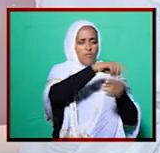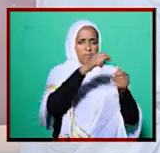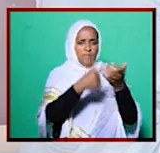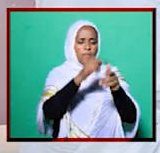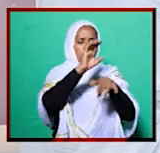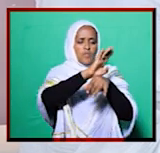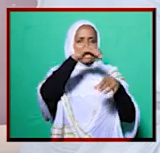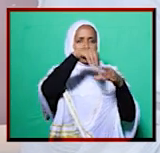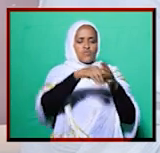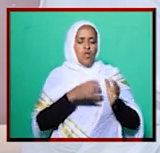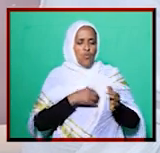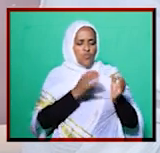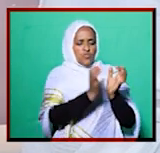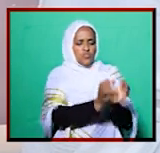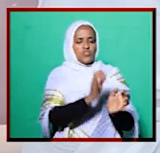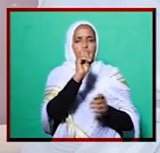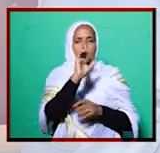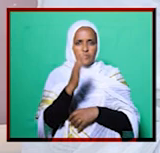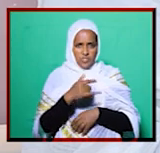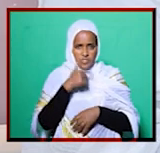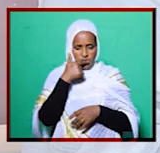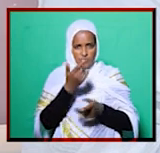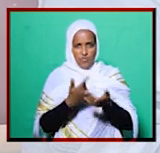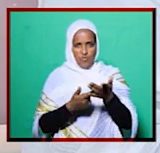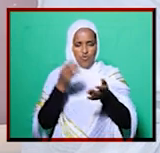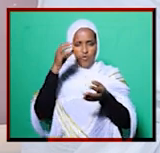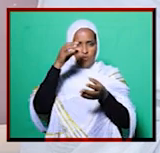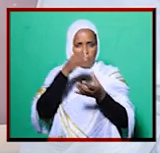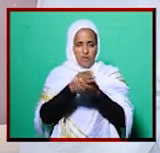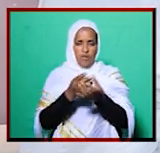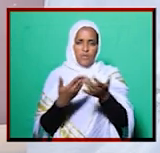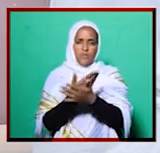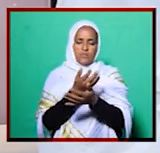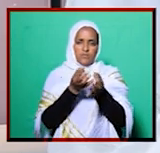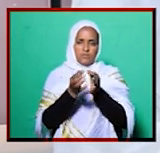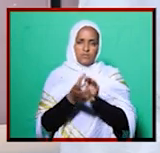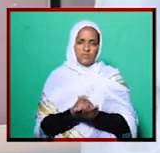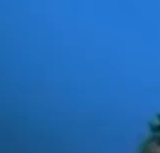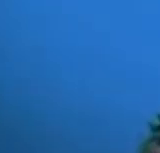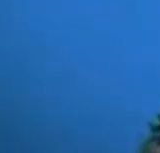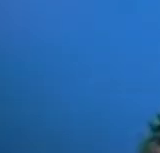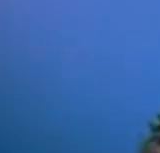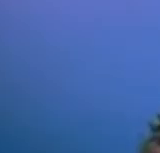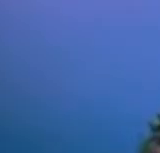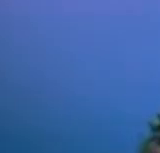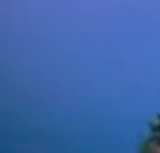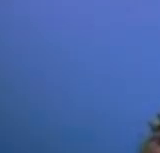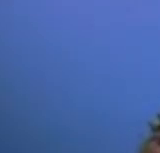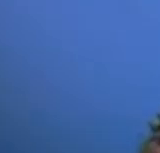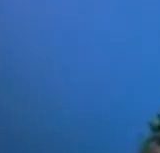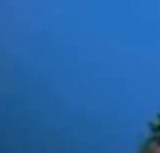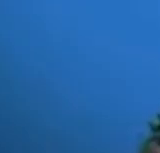ከአጥቢያ አንጻር በቤተ ክርስቲያን ውስጥ ያላቸው ድርሻ ምን ይመስላል የሚለውን መጋቢያ ዲሰርሶ